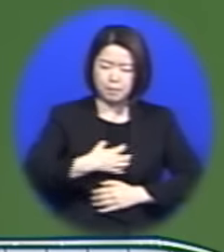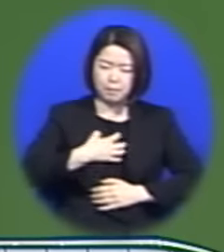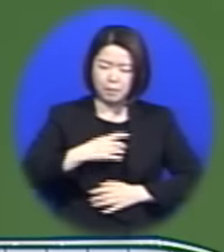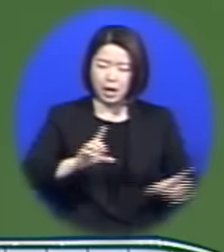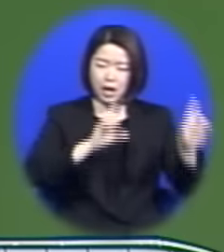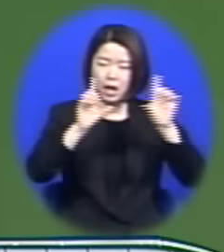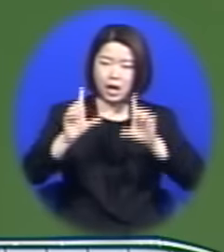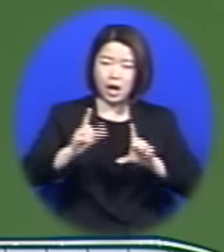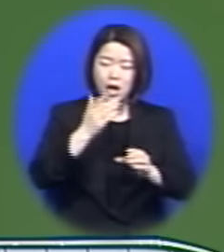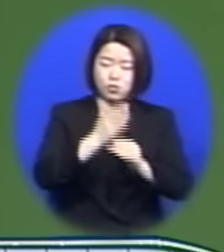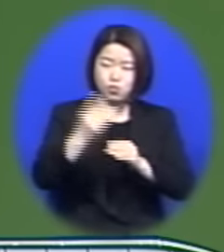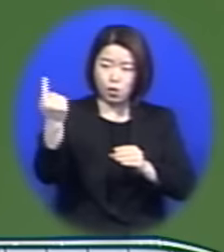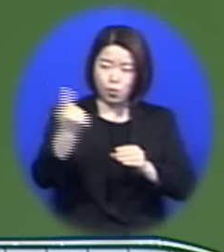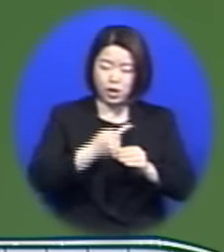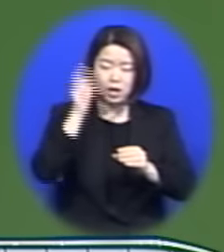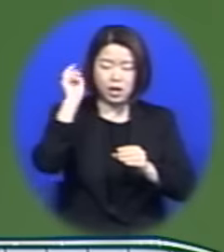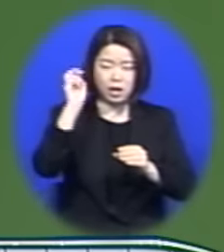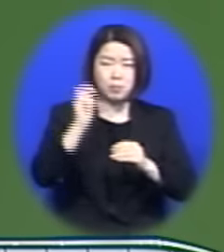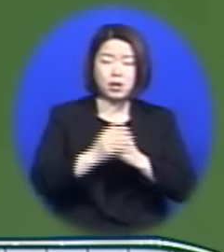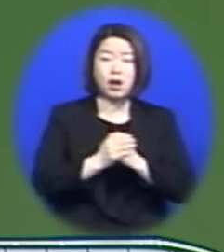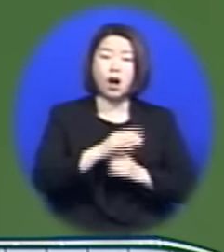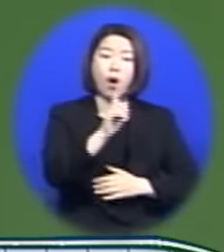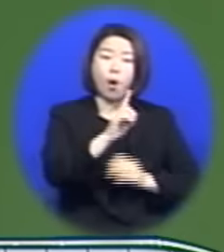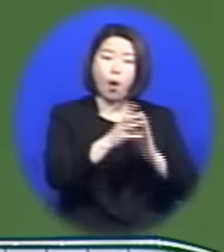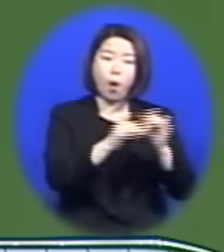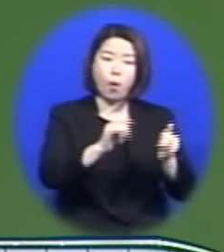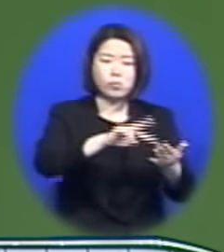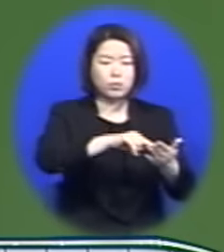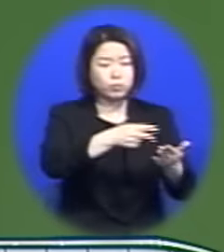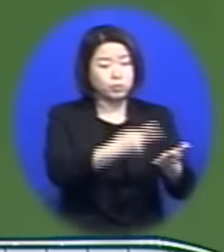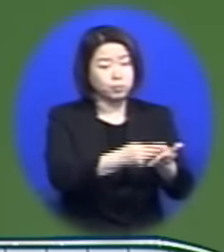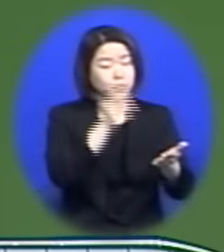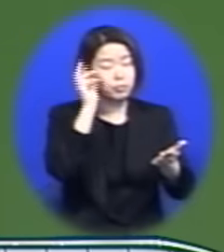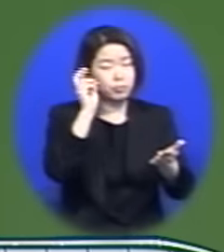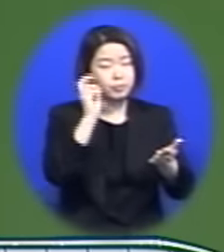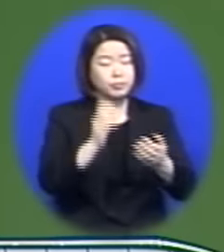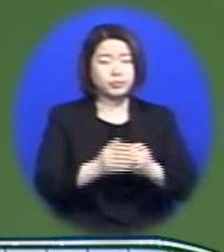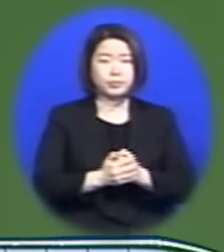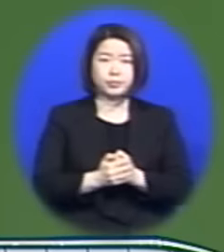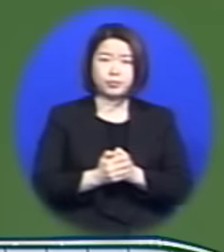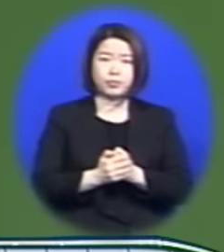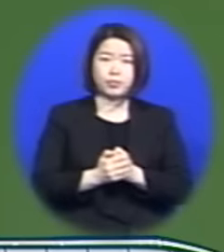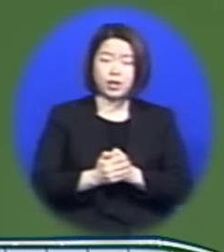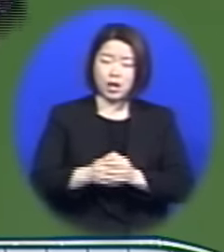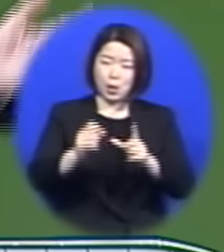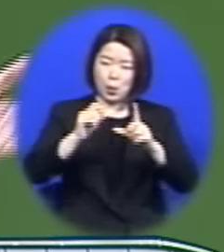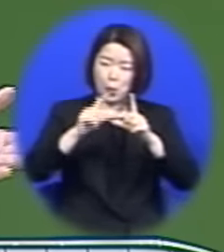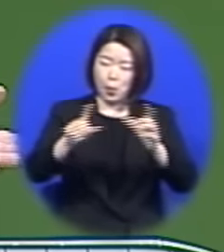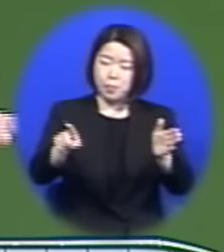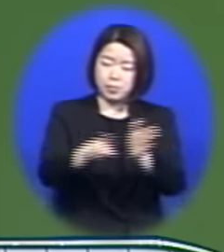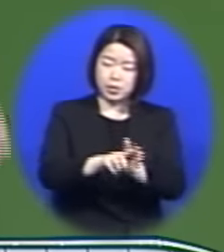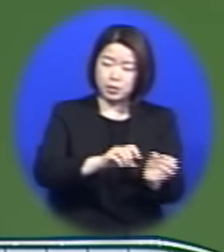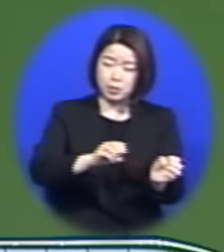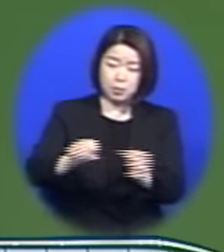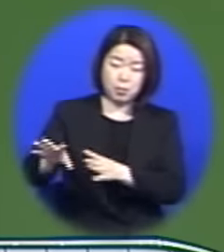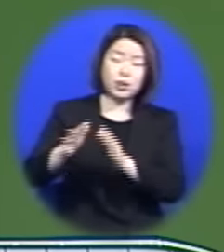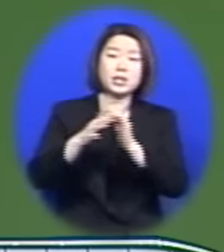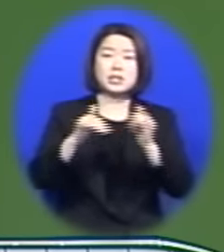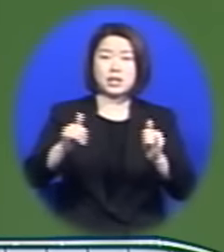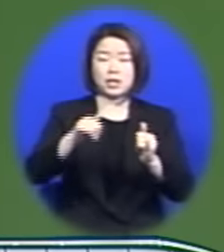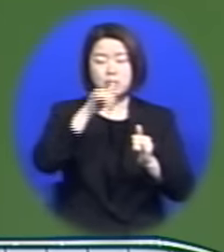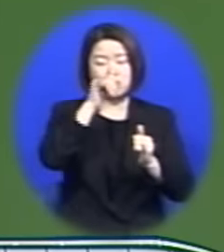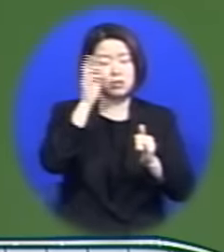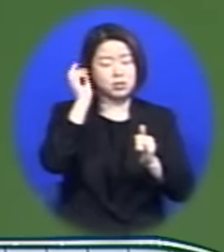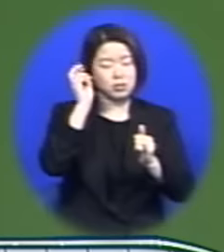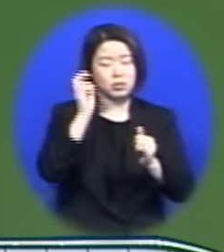지내다가 오셨을 거예요 어떤 사람은 쓰러졌을 수도 있습니다 거의 믿음을 버린 사람도 있을 수도